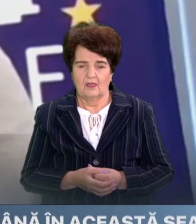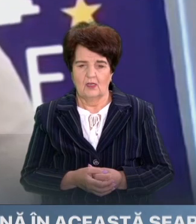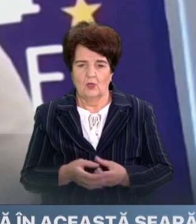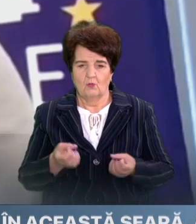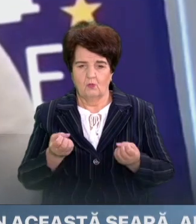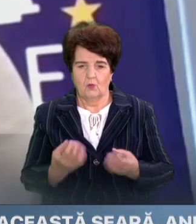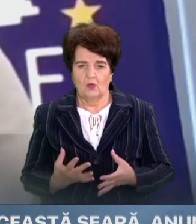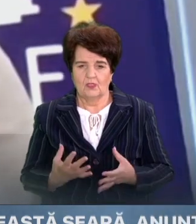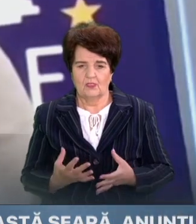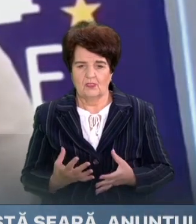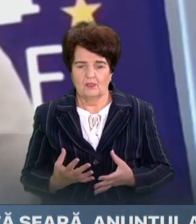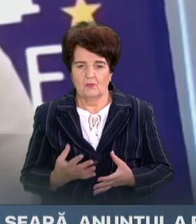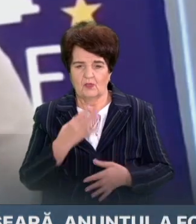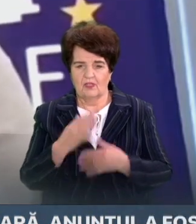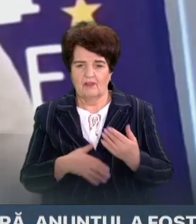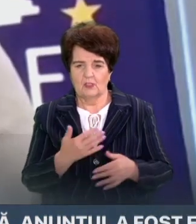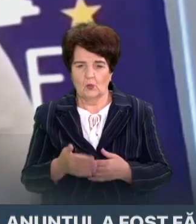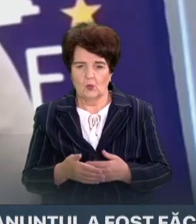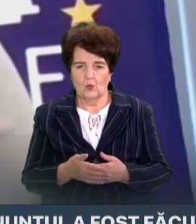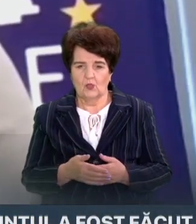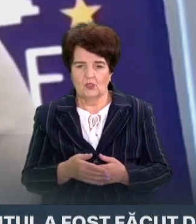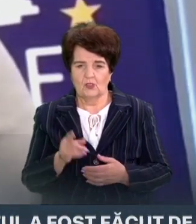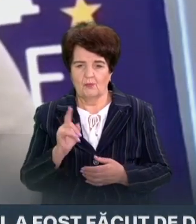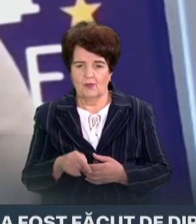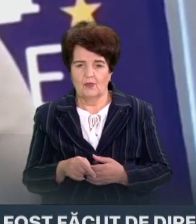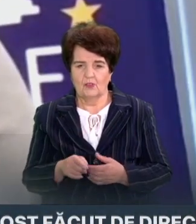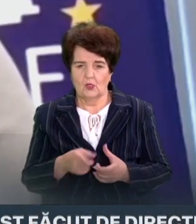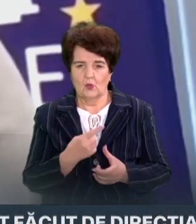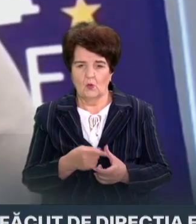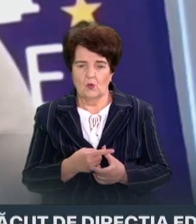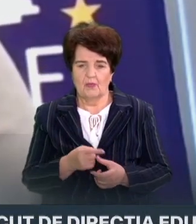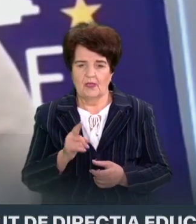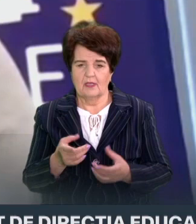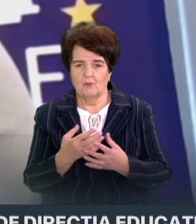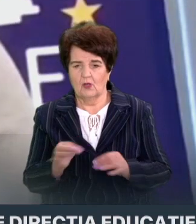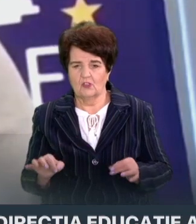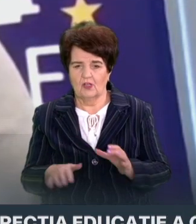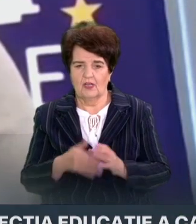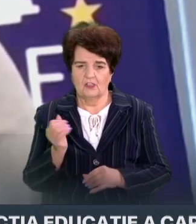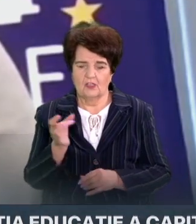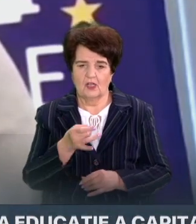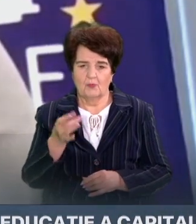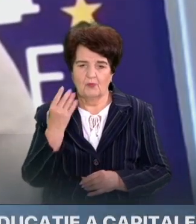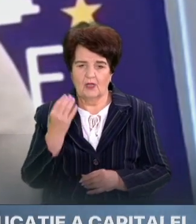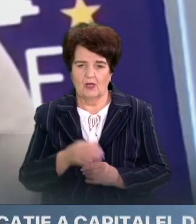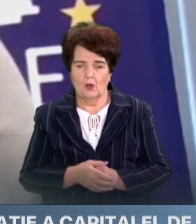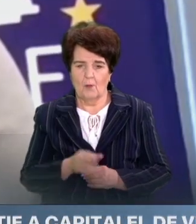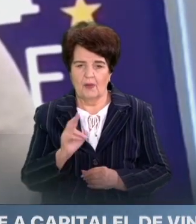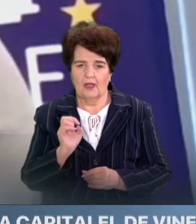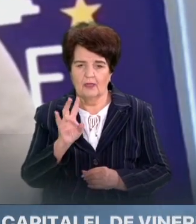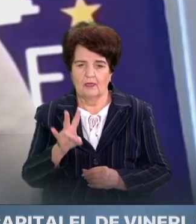simplu dezastruos pentru ceea ce numim noi, până la urmă, democrație, alegeri în Republica Moldova, prin